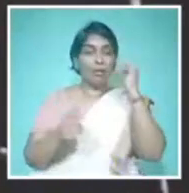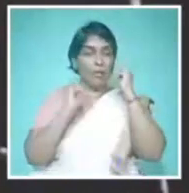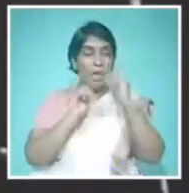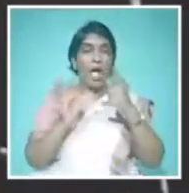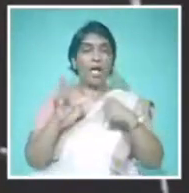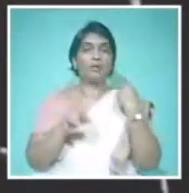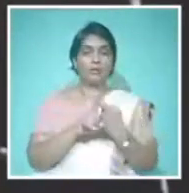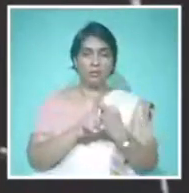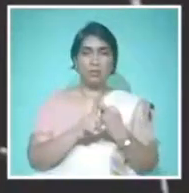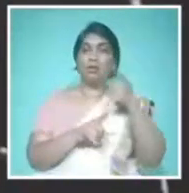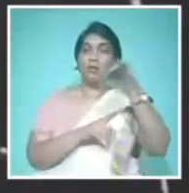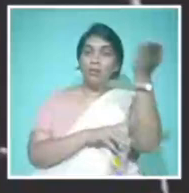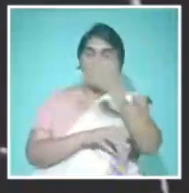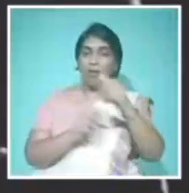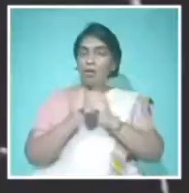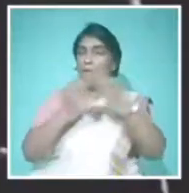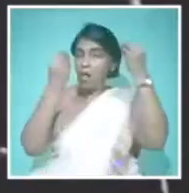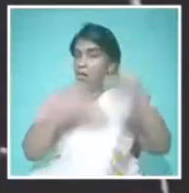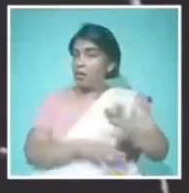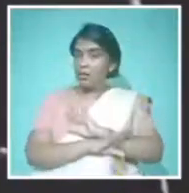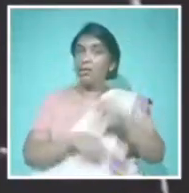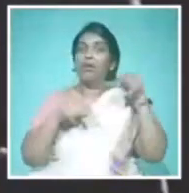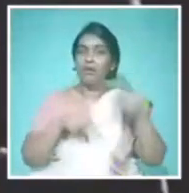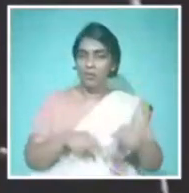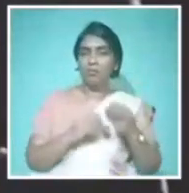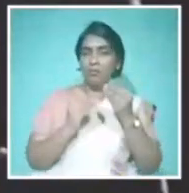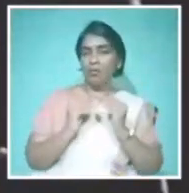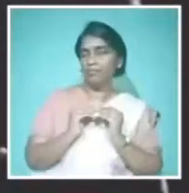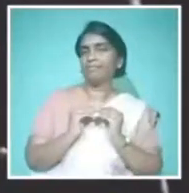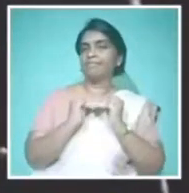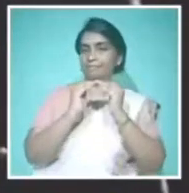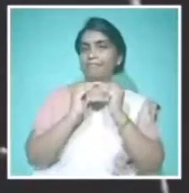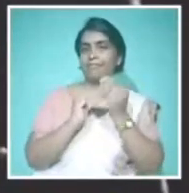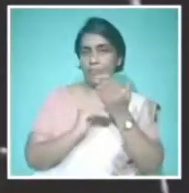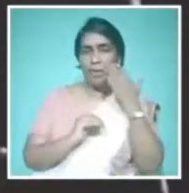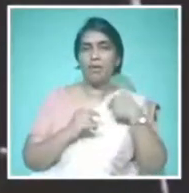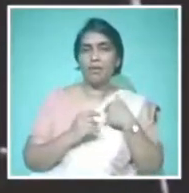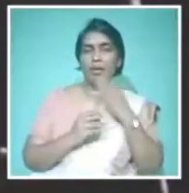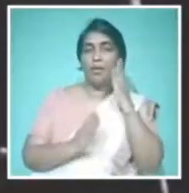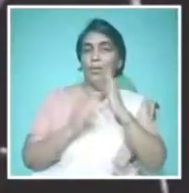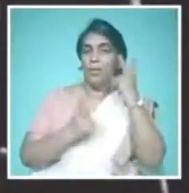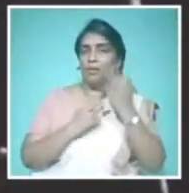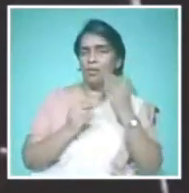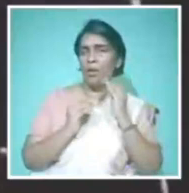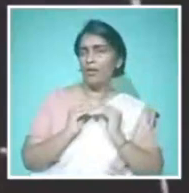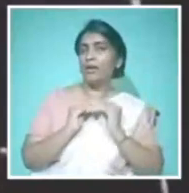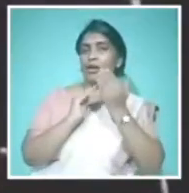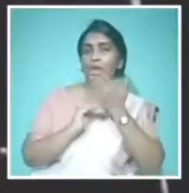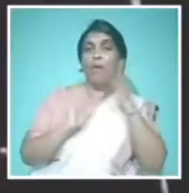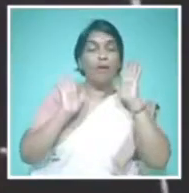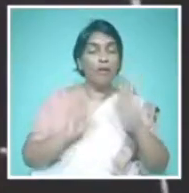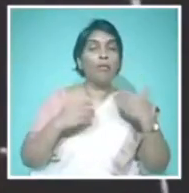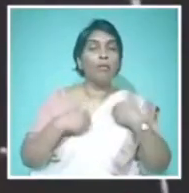නිවාඩ් කබ්‍රාලුයි ඔවුන් මේක කඩා වැටුනේ නැත්තම් අදටත් අපිට ඔළුව උස්සන්න තිබ්බා අදට අපිට සංචාර කර්මාන්ත වල උත්සාහ තිබ්බා.